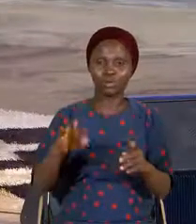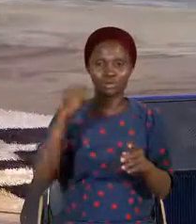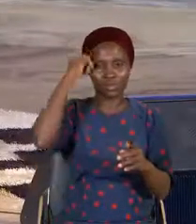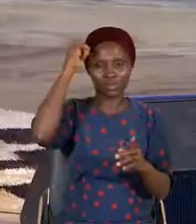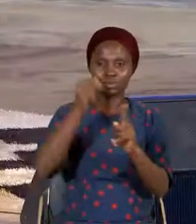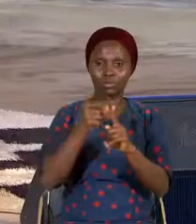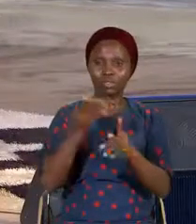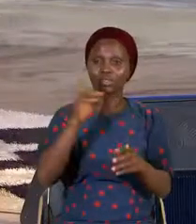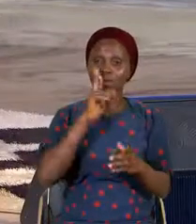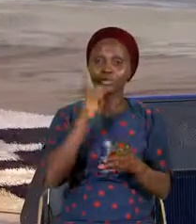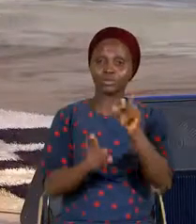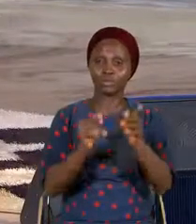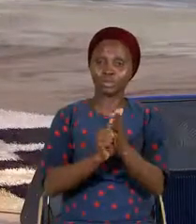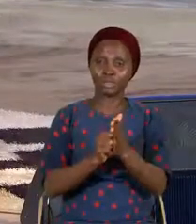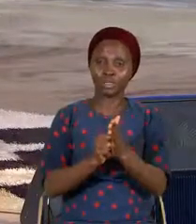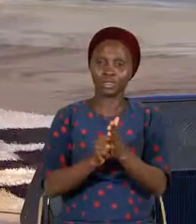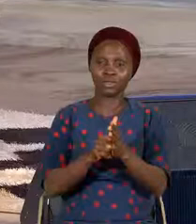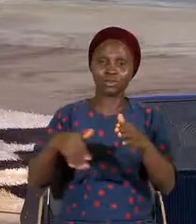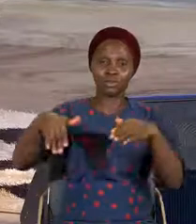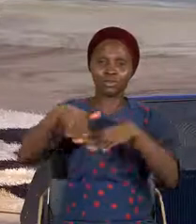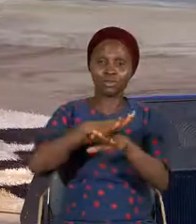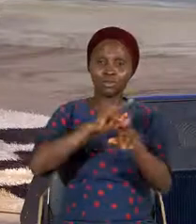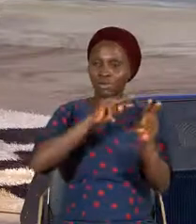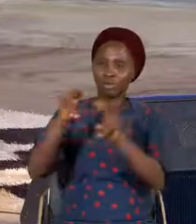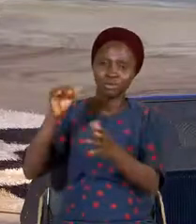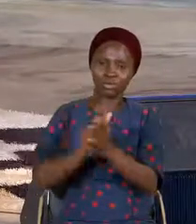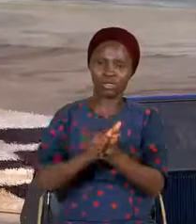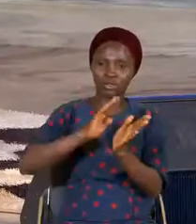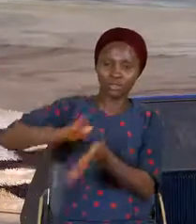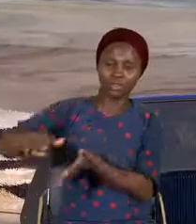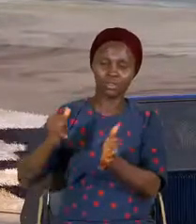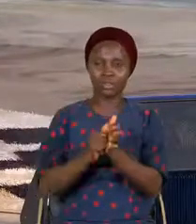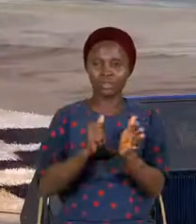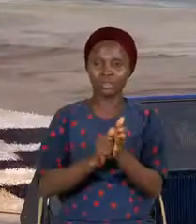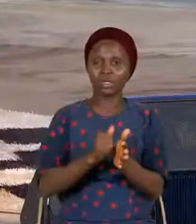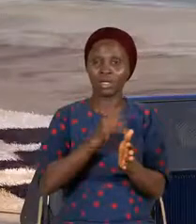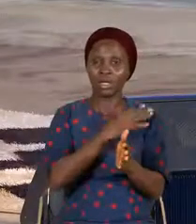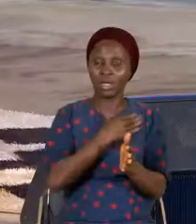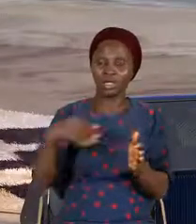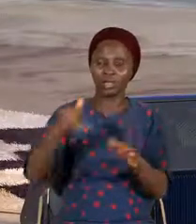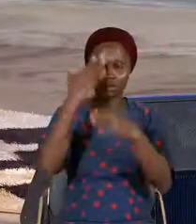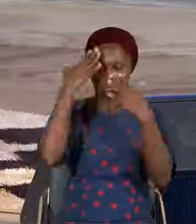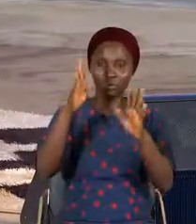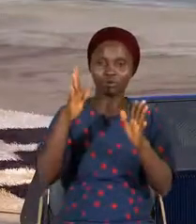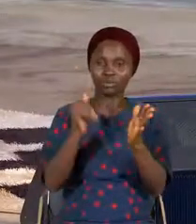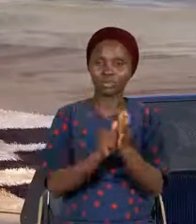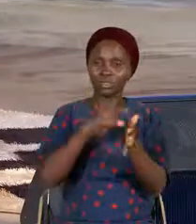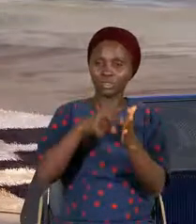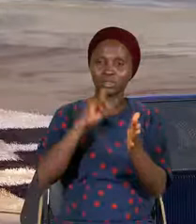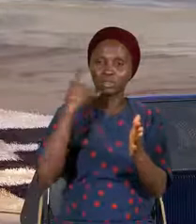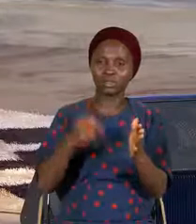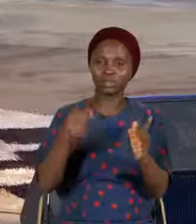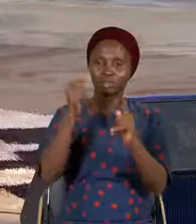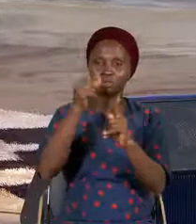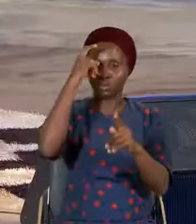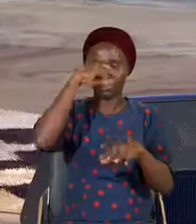sagesse. Il y a plusieurs qui mettent cela de côté, qui négligent cette parole et ils ne savent pas que il s'agit là